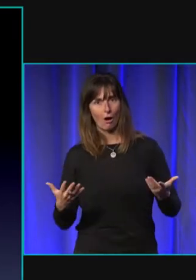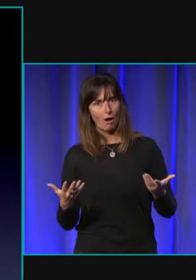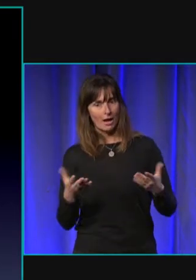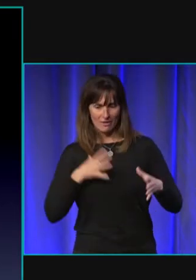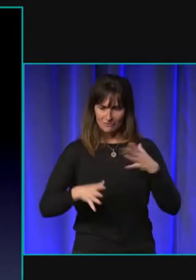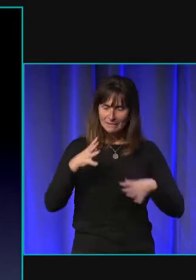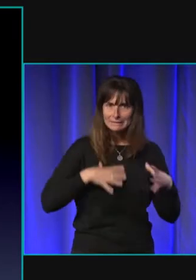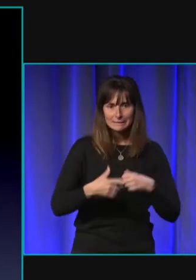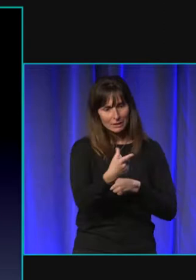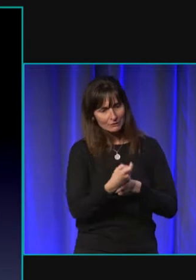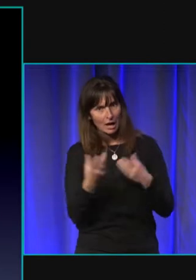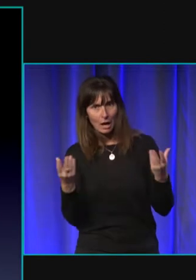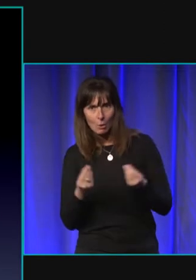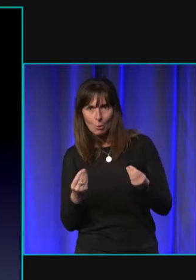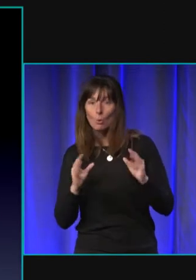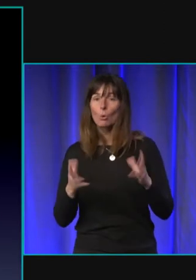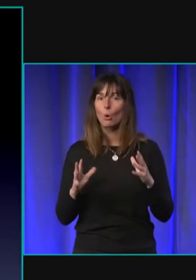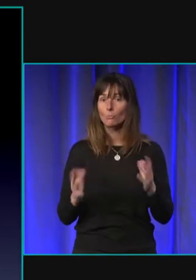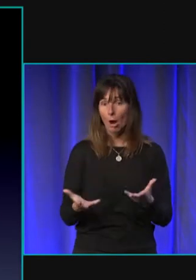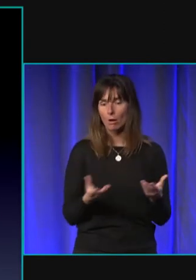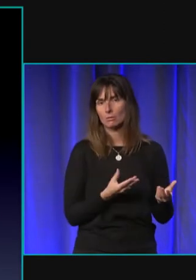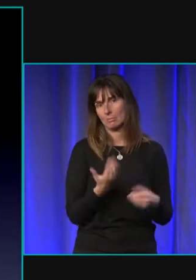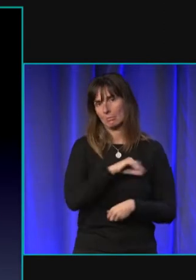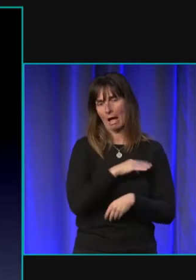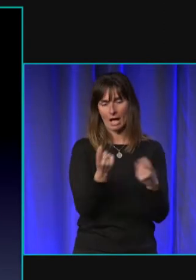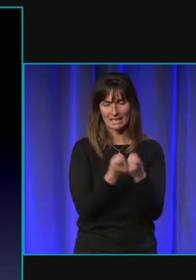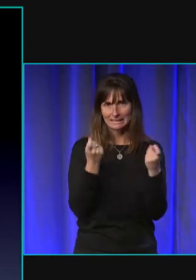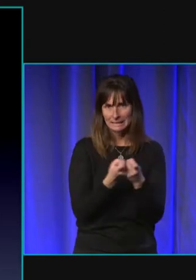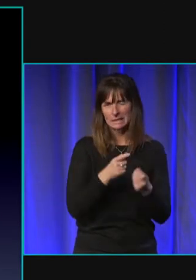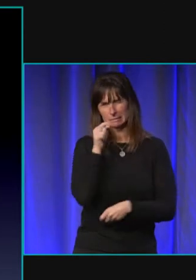fatigue qui est induite par des exercices intenses et répétés.